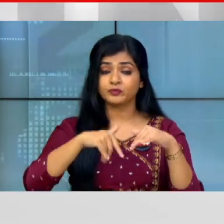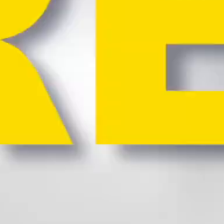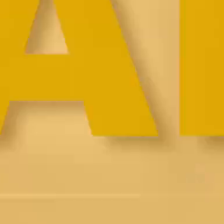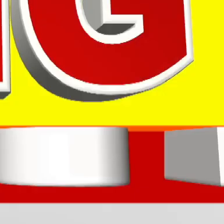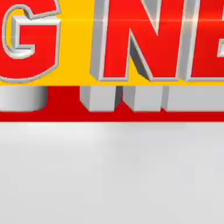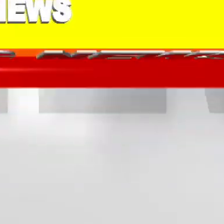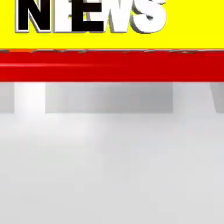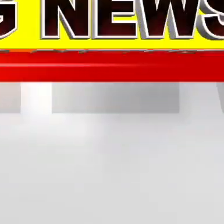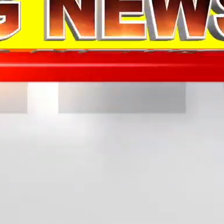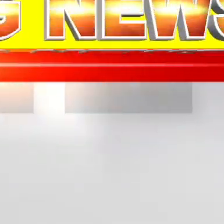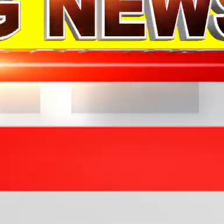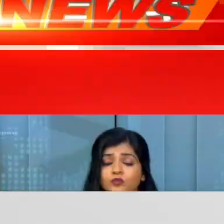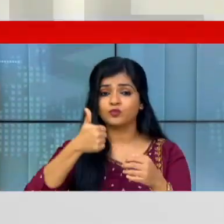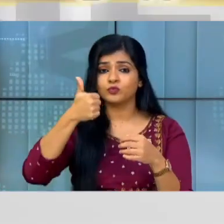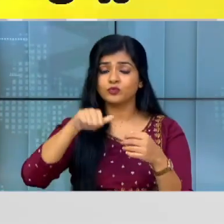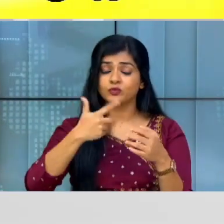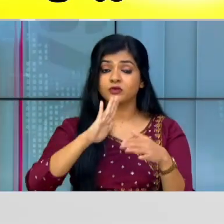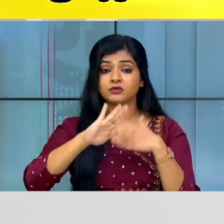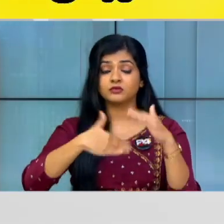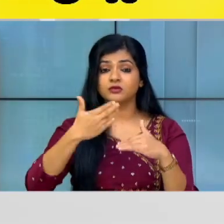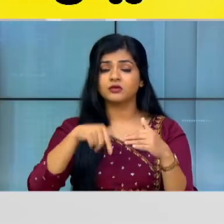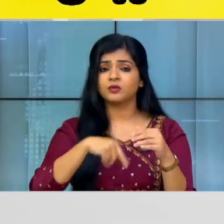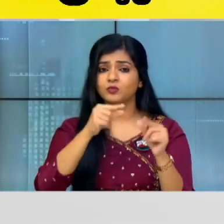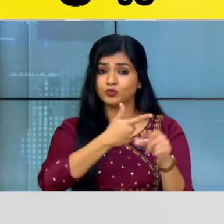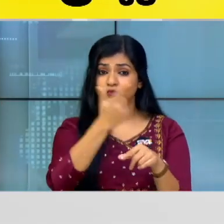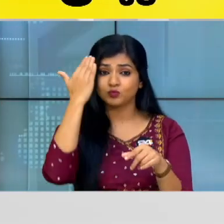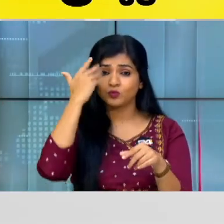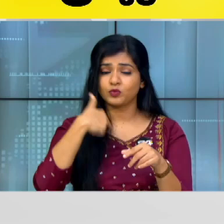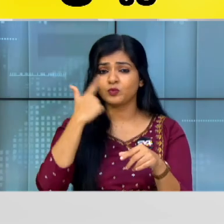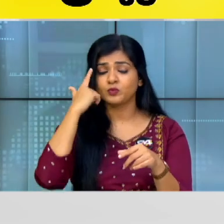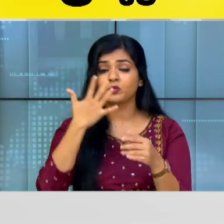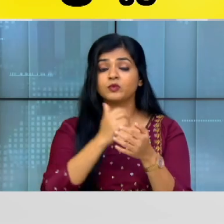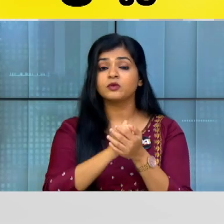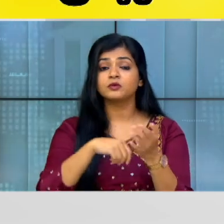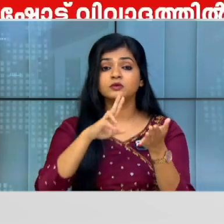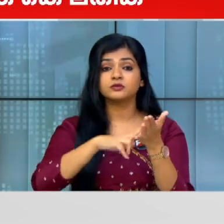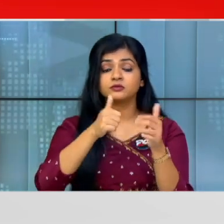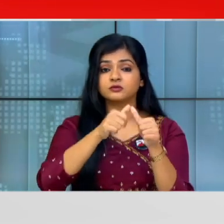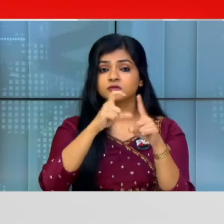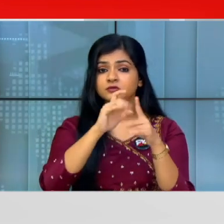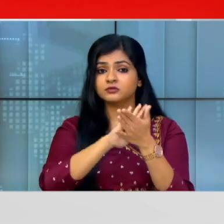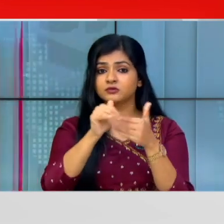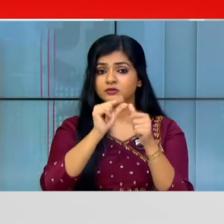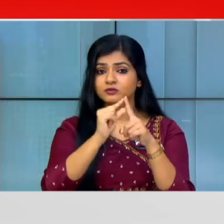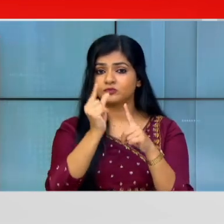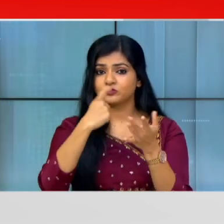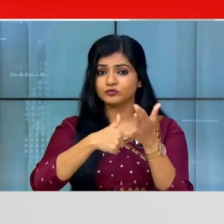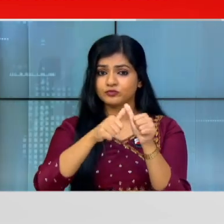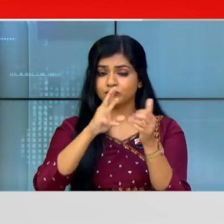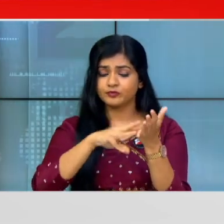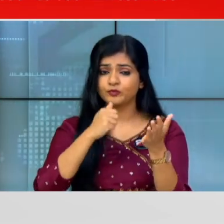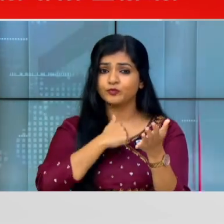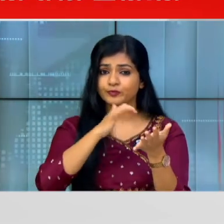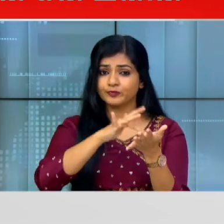തെരഞ്ഞെടുപ്പ് വിജയപരാജയങ്ങൾക്ക് അപ്പുറത്തേക്ക് നിങ്ങൾക്കറിയാവുന്ന എനിക്കറിയില്ല, നാദാപുരത്തും അതുപോലെ തന്നെ ഞങ്ങളുടെ മേഖലയിലും